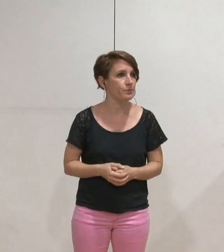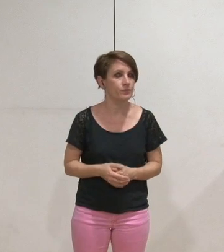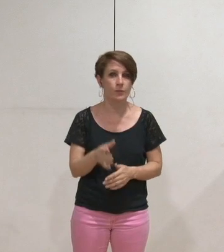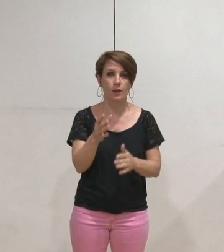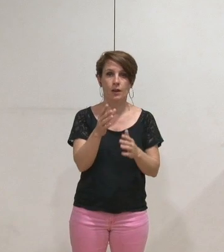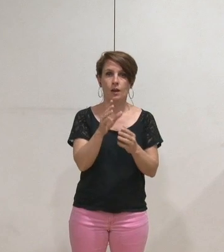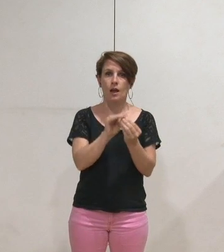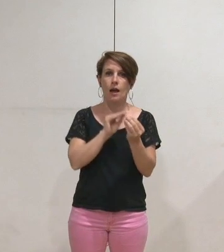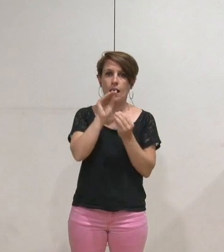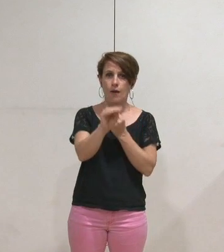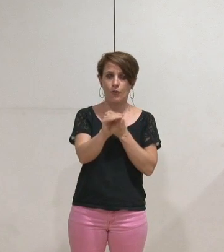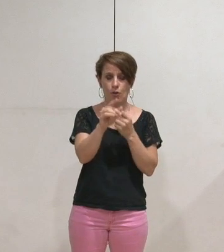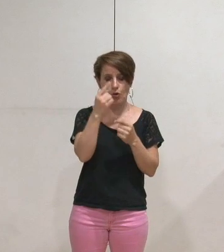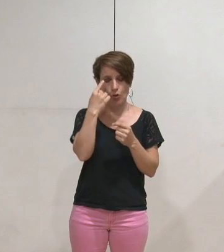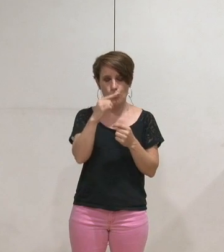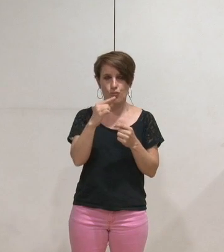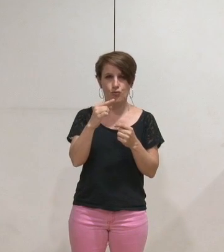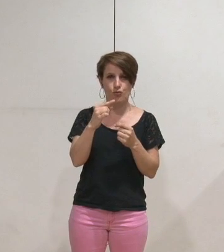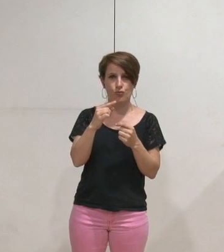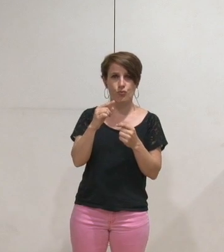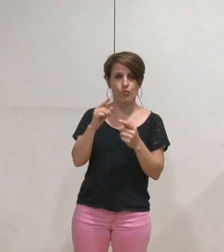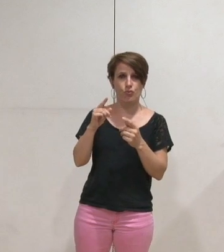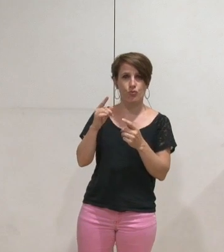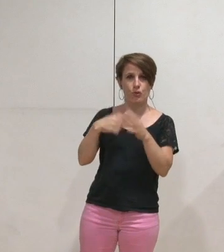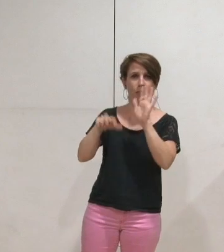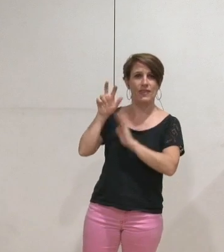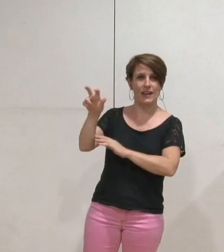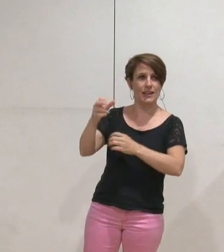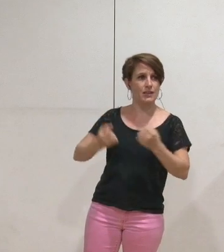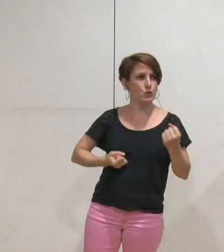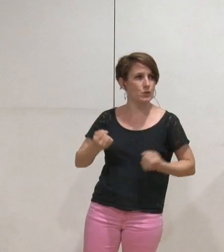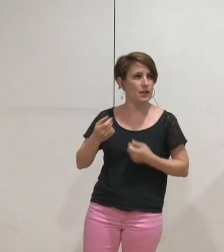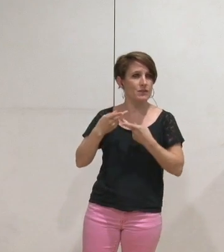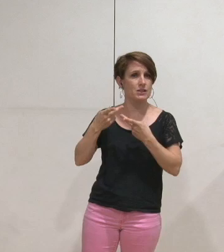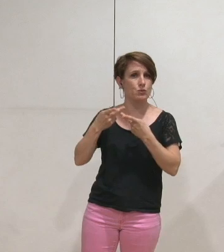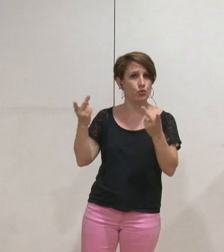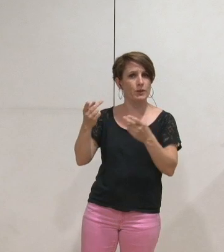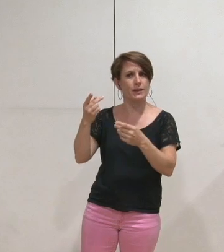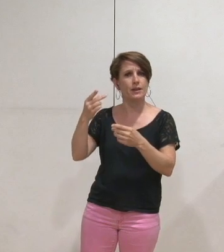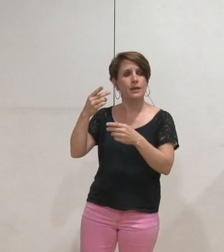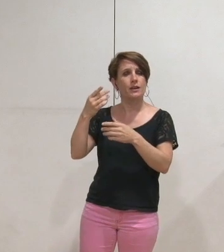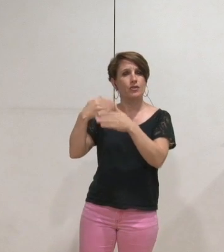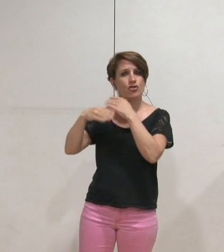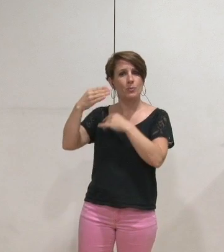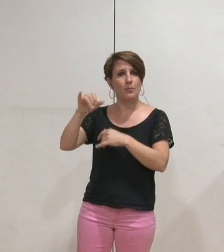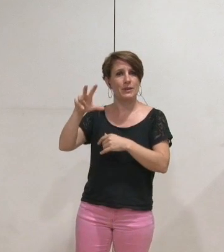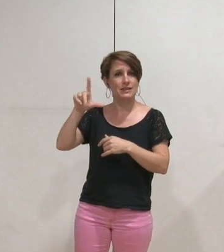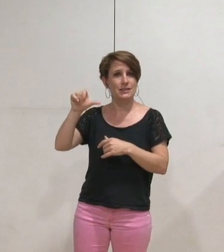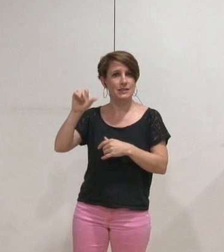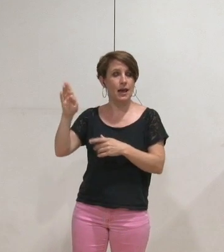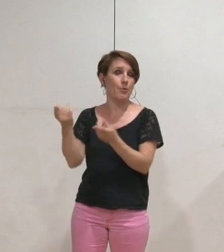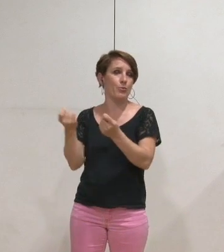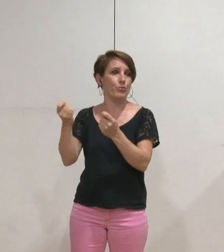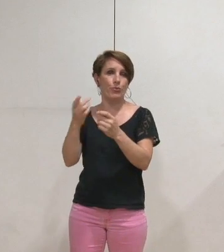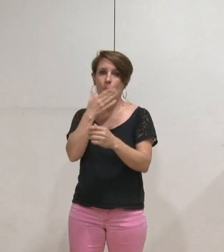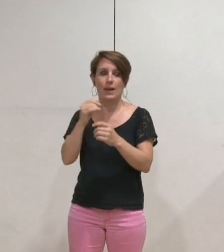l'avenant délégation de service public avec le l'association Mixlab qui gère la belle électrique qui ne prend pas part au vote qui